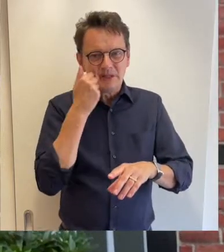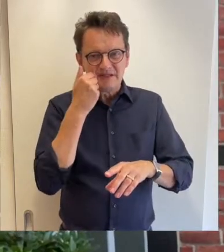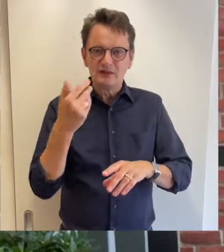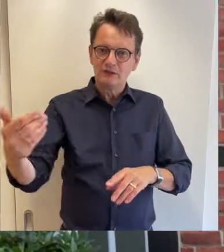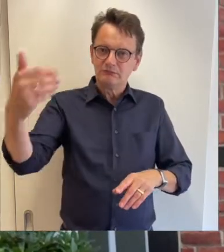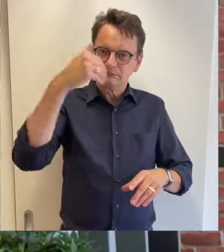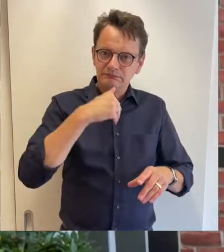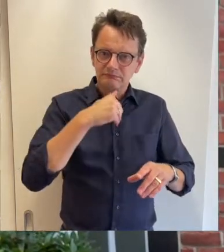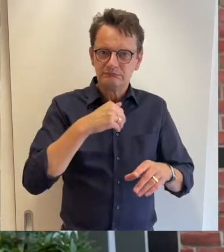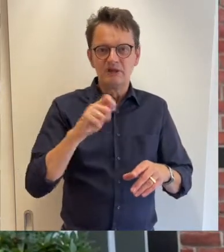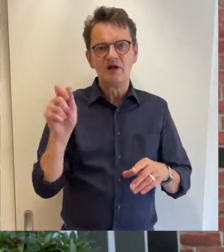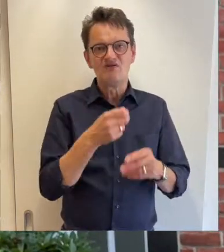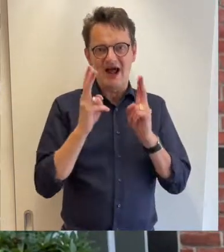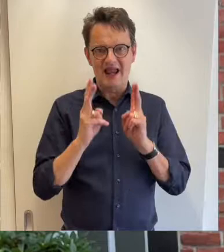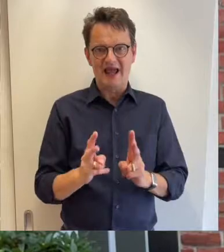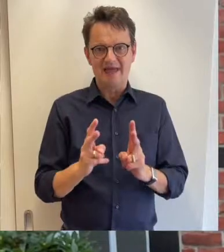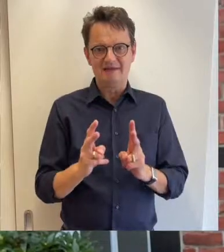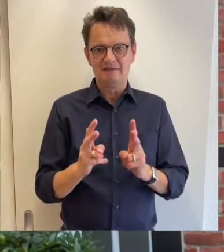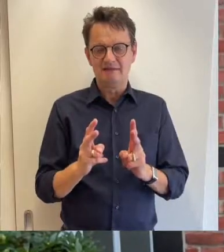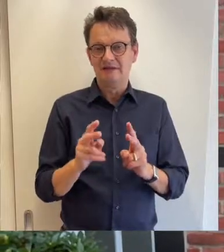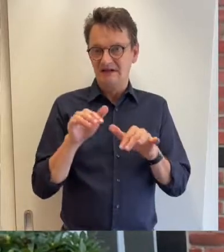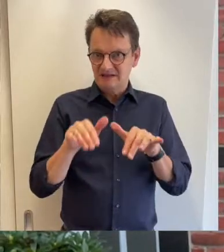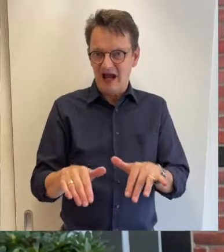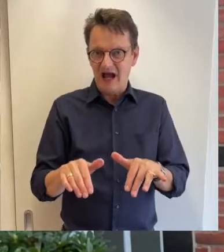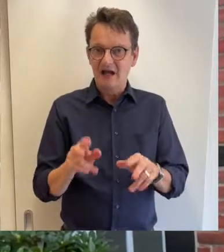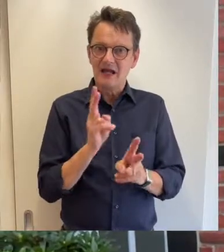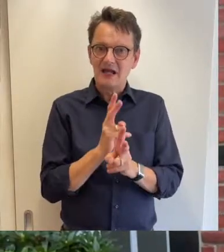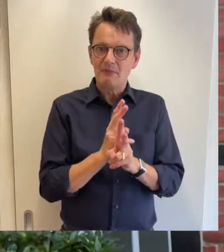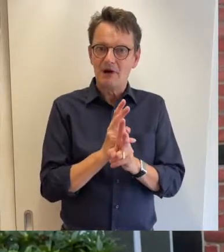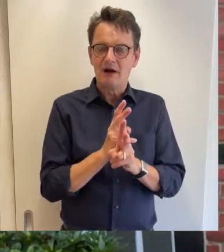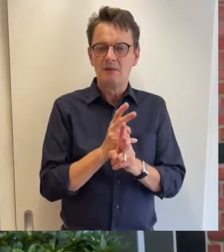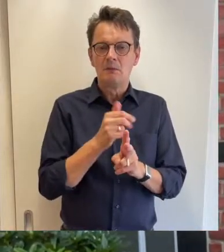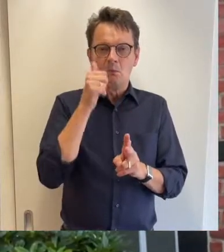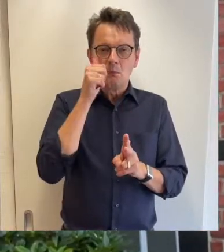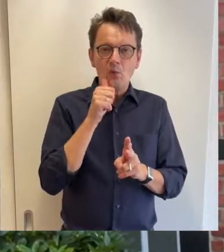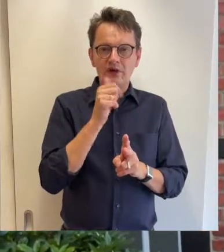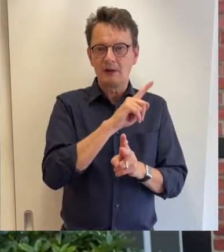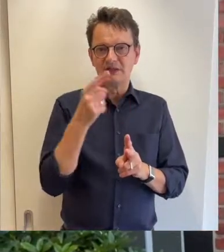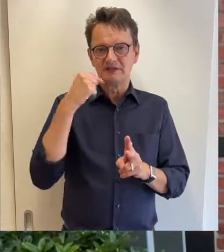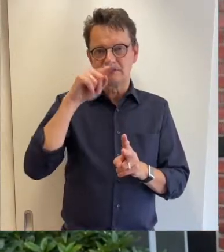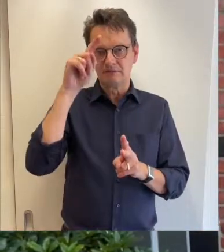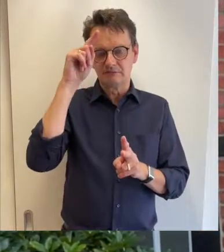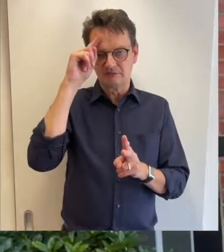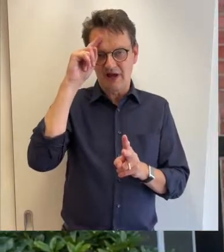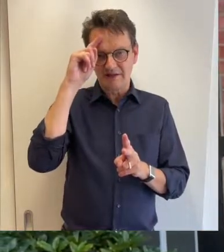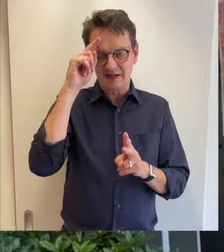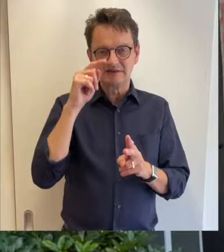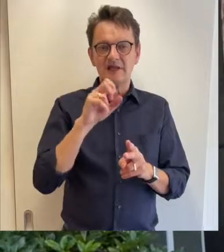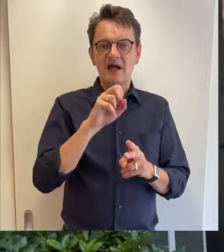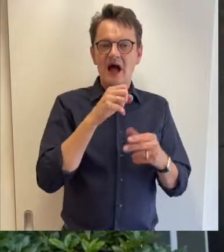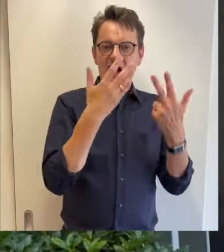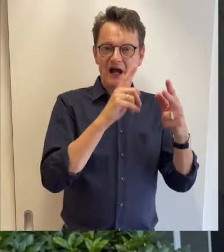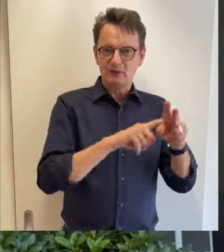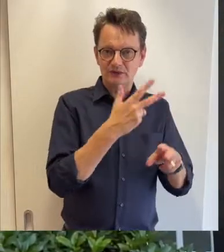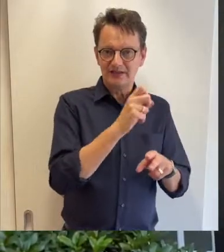Briefwahlrecht Gebrauch. Und zwar immer vormittags, und zwar montags bis freitags von 8.30 Uhr bis 12.30 Uhr